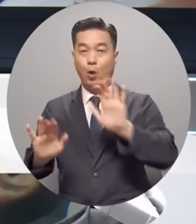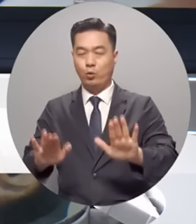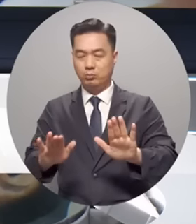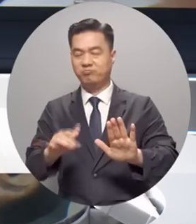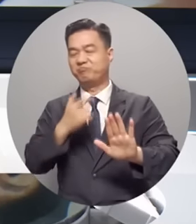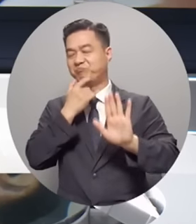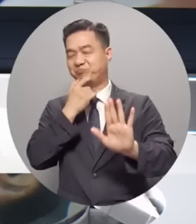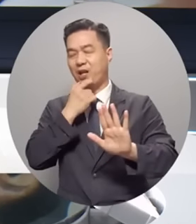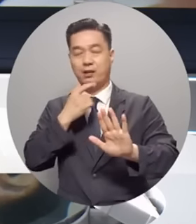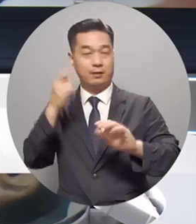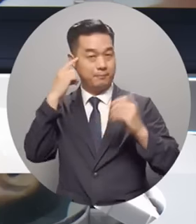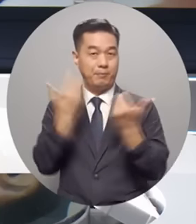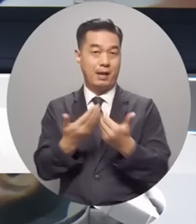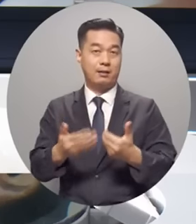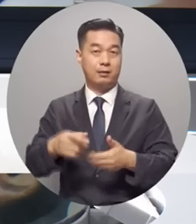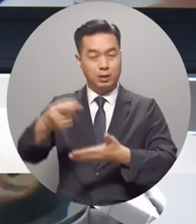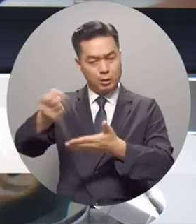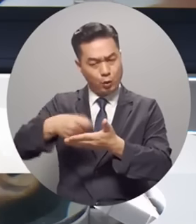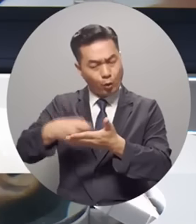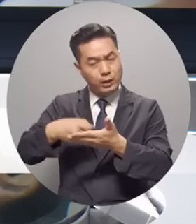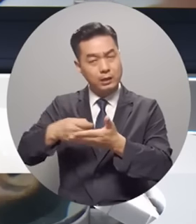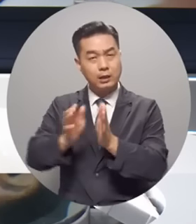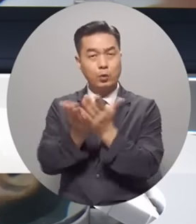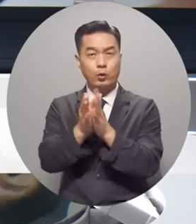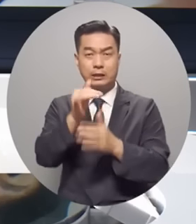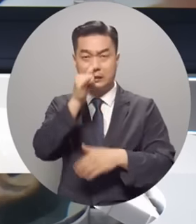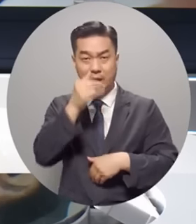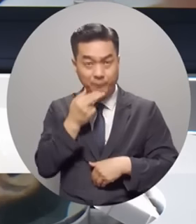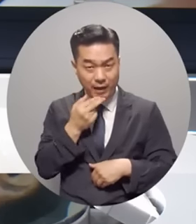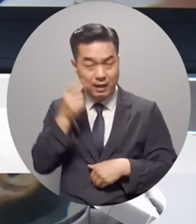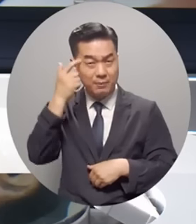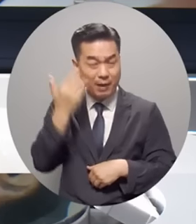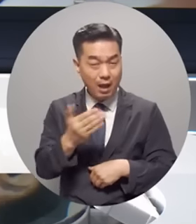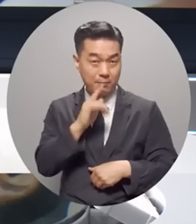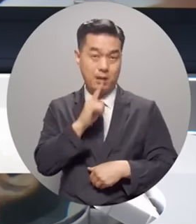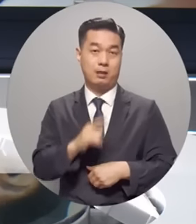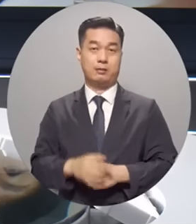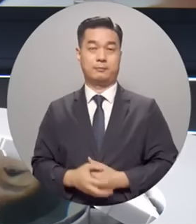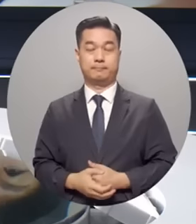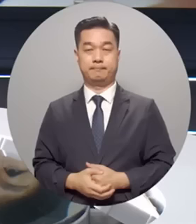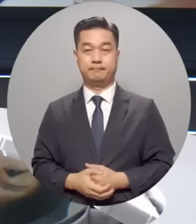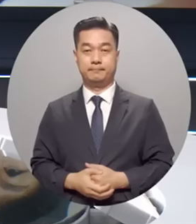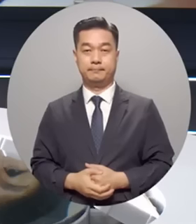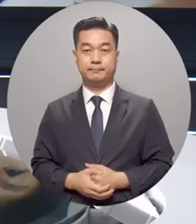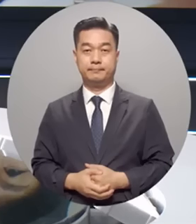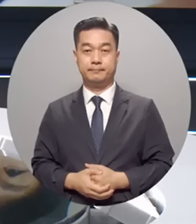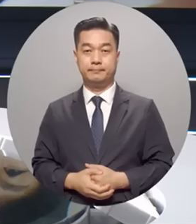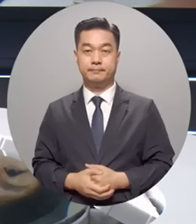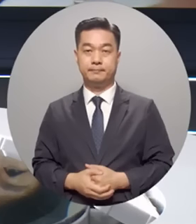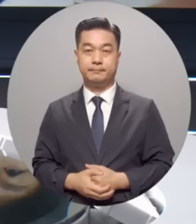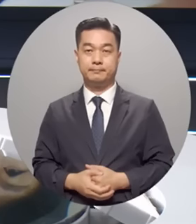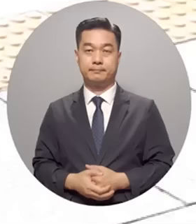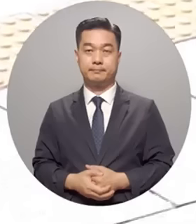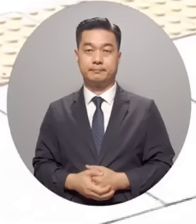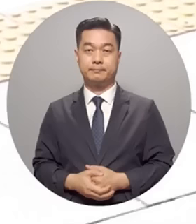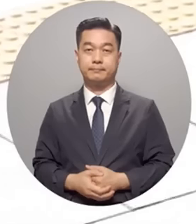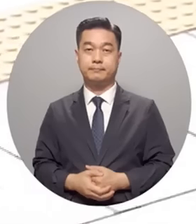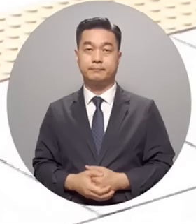않았는데요. 속기록이 있기는 하냐는 의혹까지 나왔습니다. 윤수환 기자가 보도합니다.